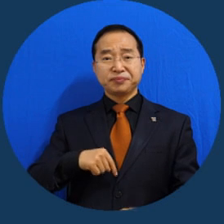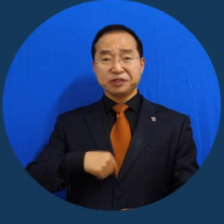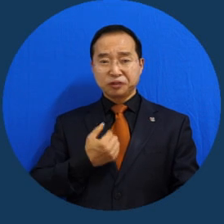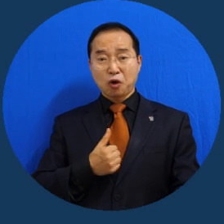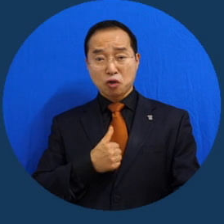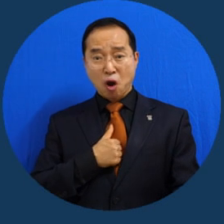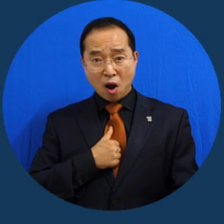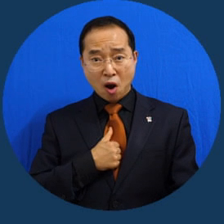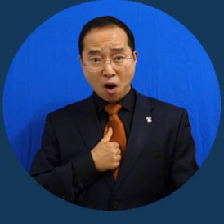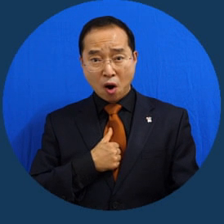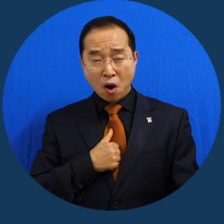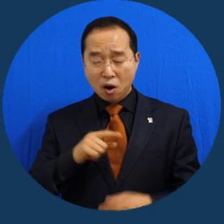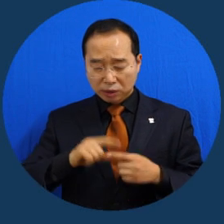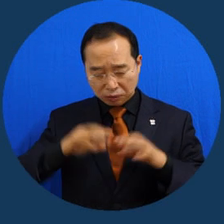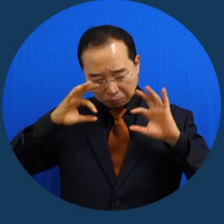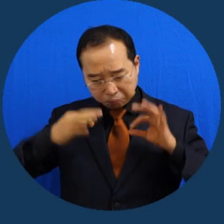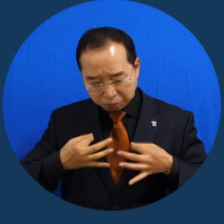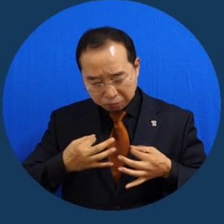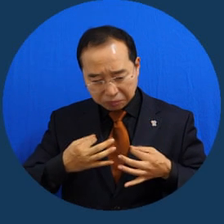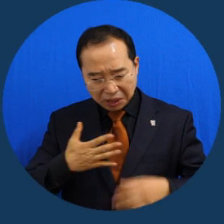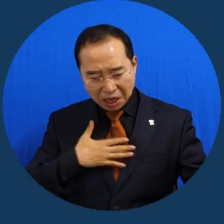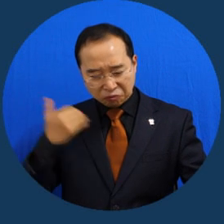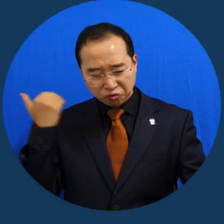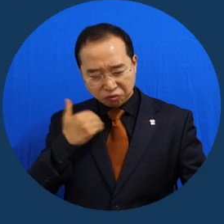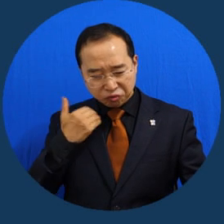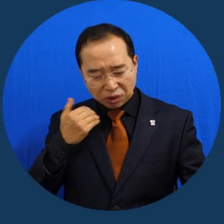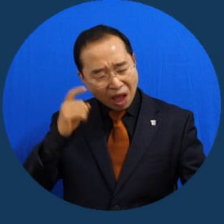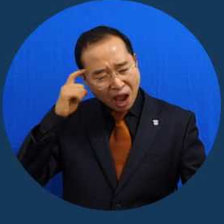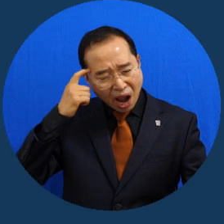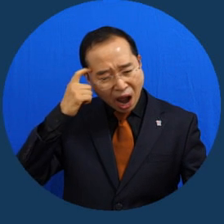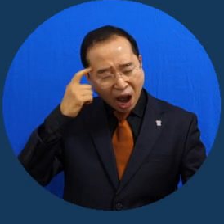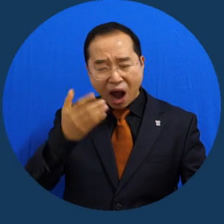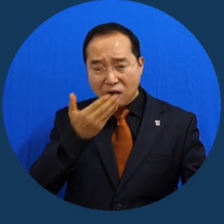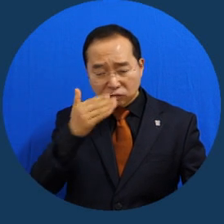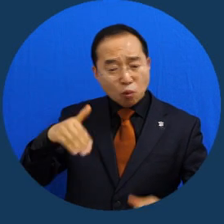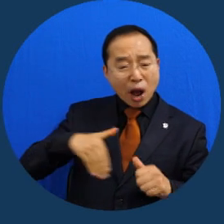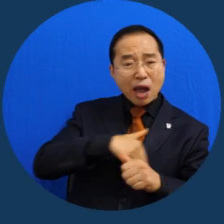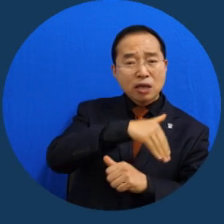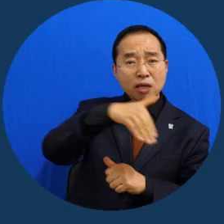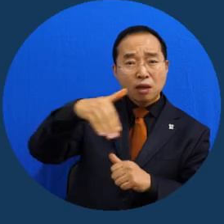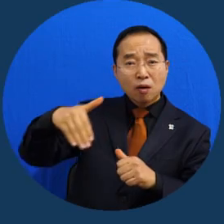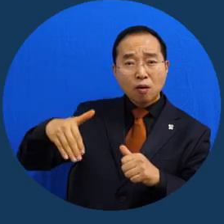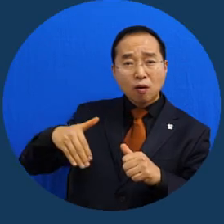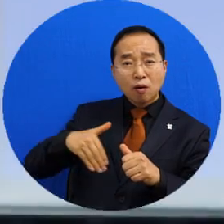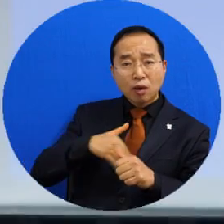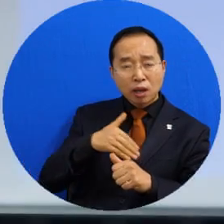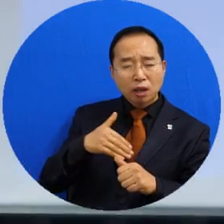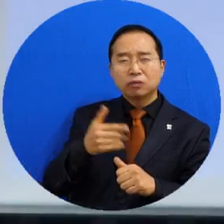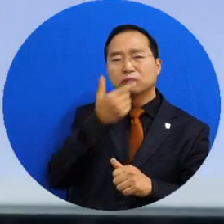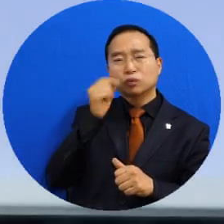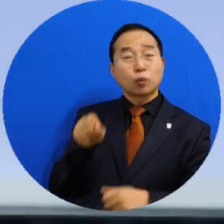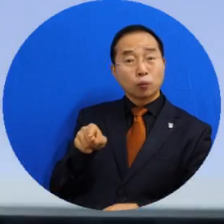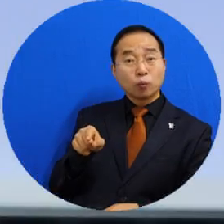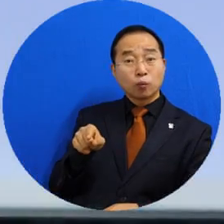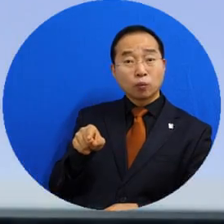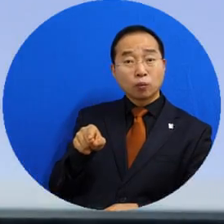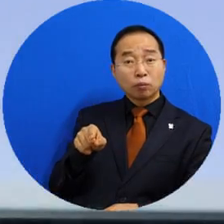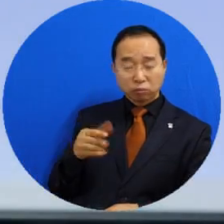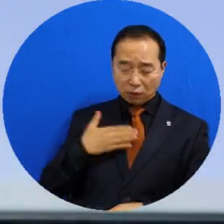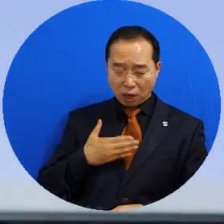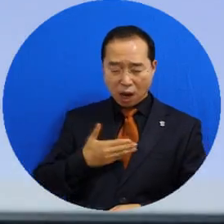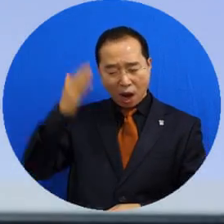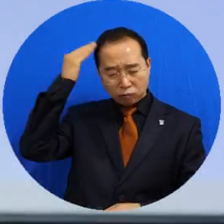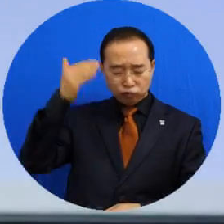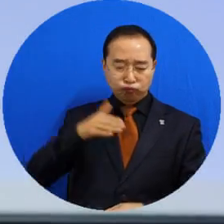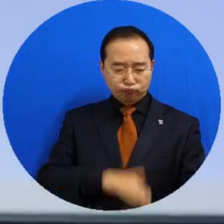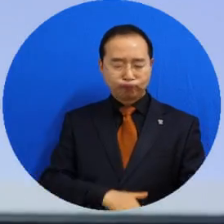정체성에 대해서 고민할 수 있는 환경적 배경이 결여됐다는 말이 아닐까 저는 생각해요. 말씀드렸듯이 저는 한국에서